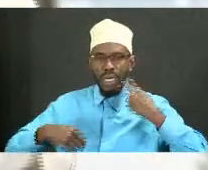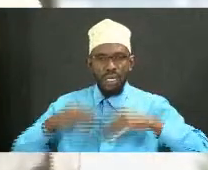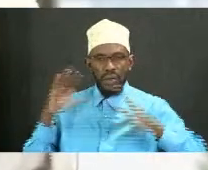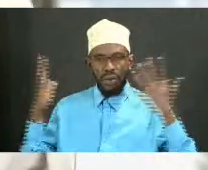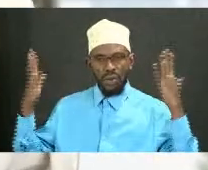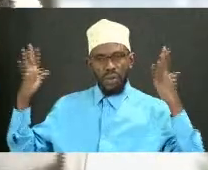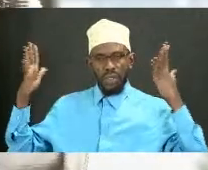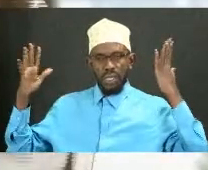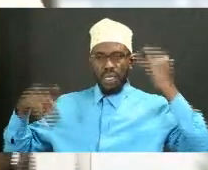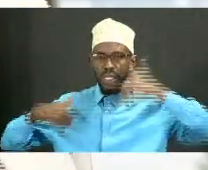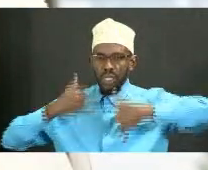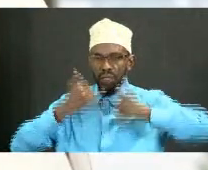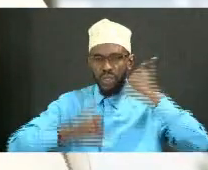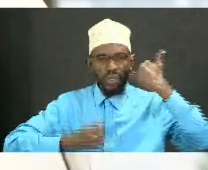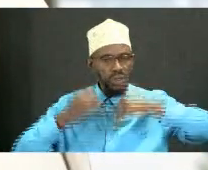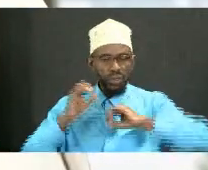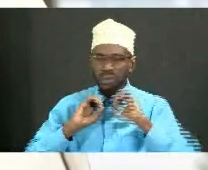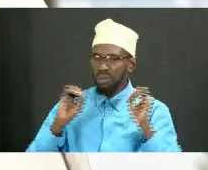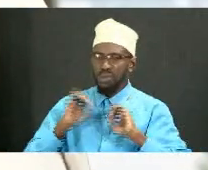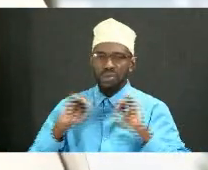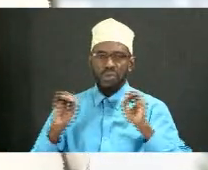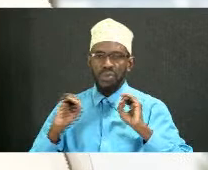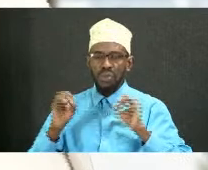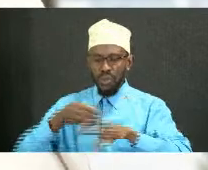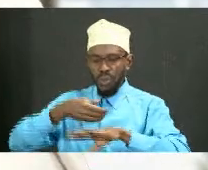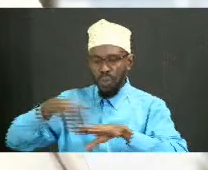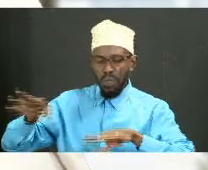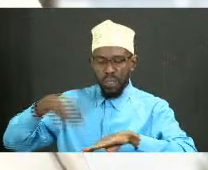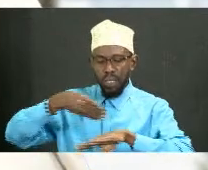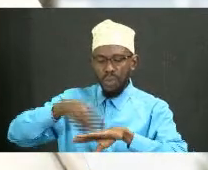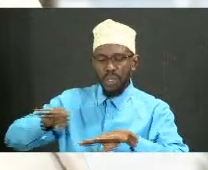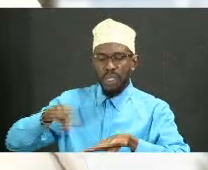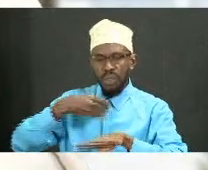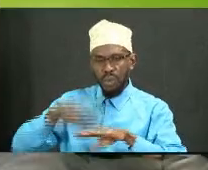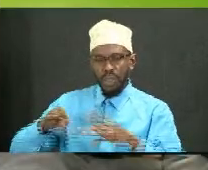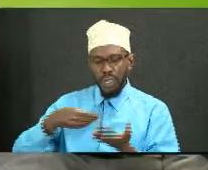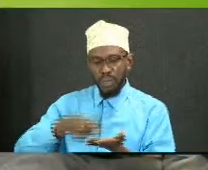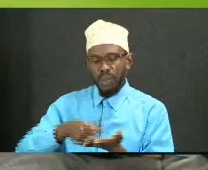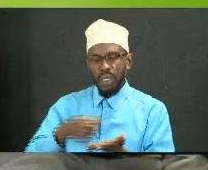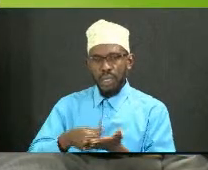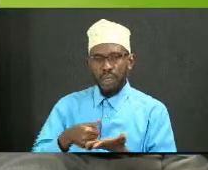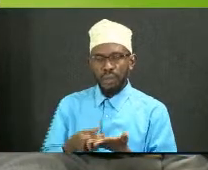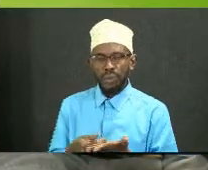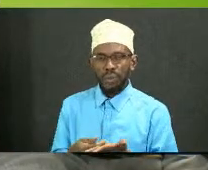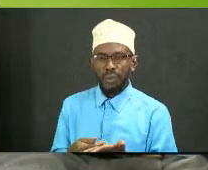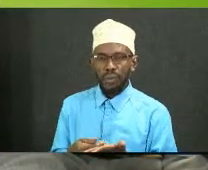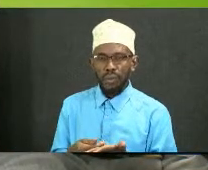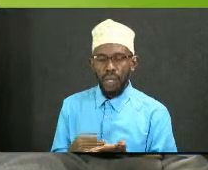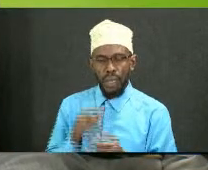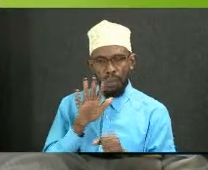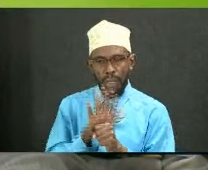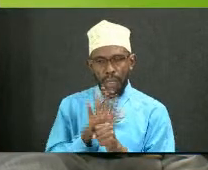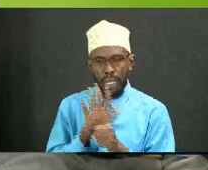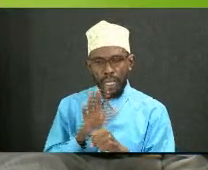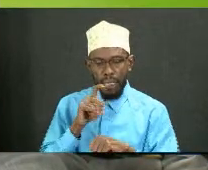la. Hani mambo ya kufuja mali. Pengine katika taaluma ambayo mara